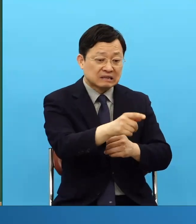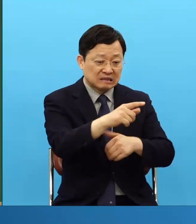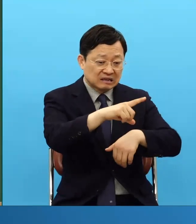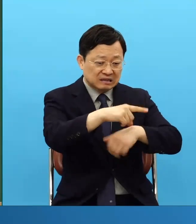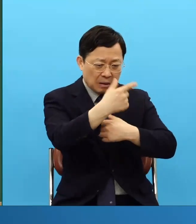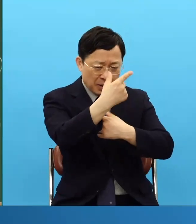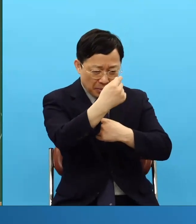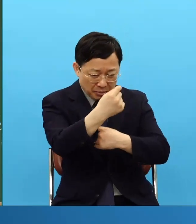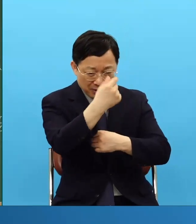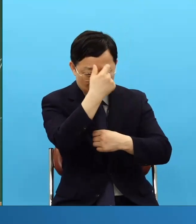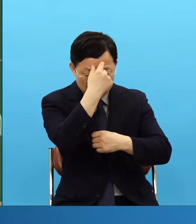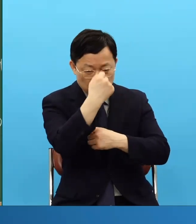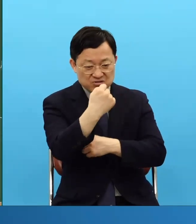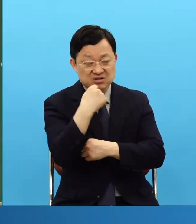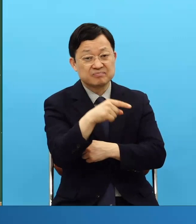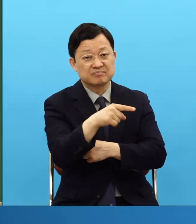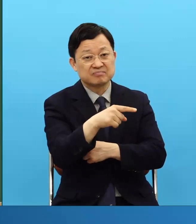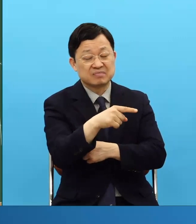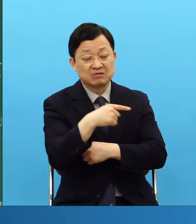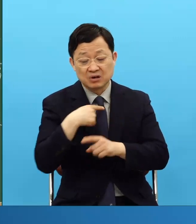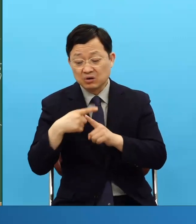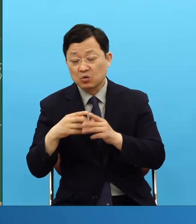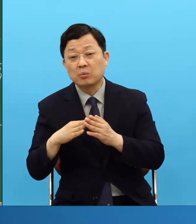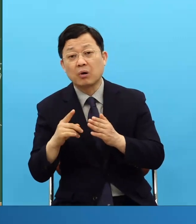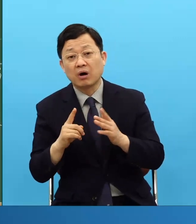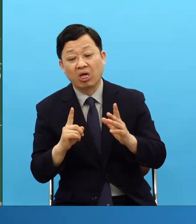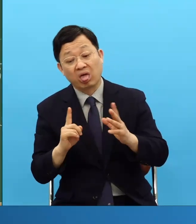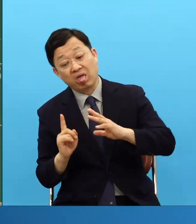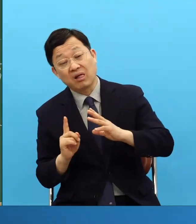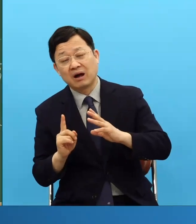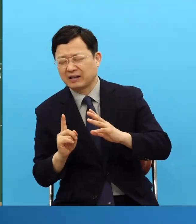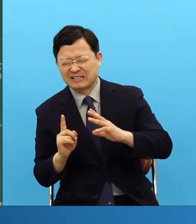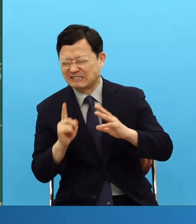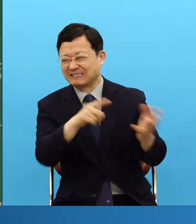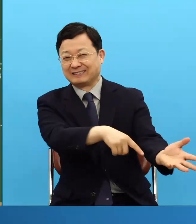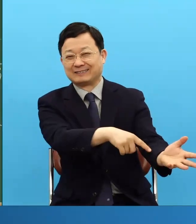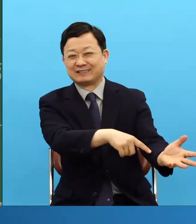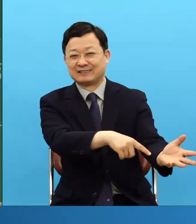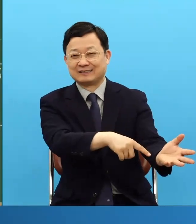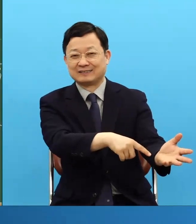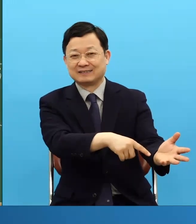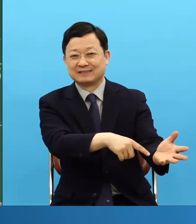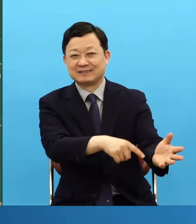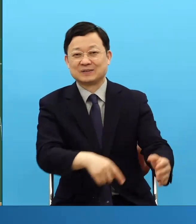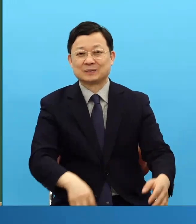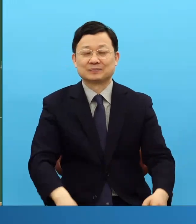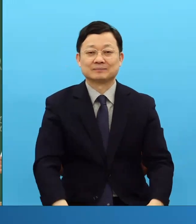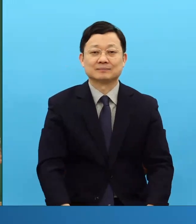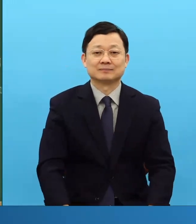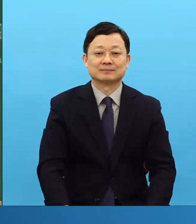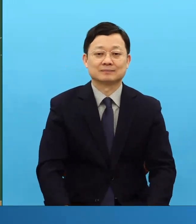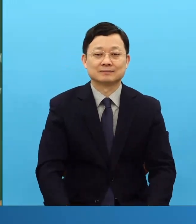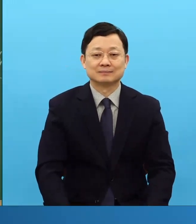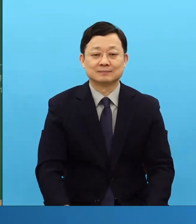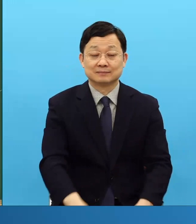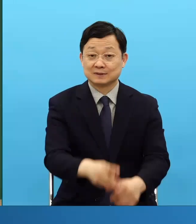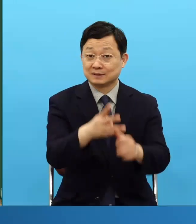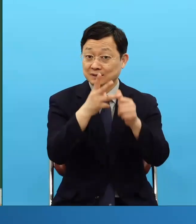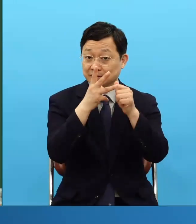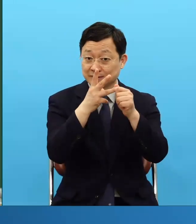own scheduled prayers. 그 수준 우리 넘어서야 We 됩니다. need to go beyond that. 그리고 지금 많은